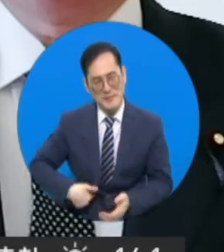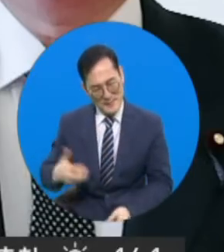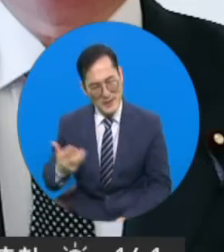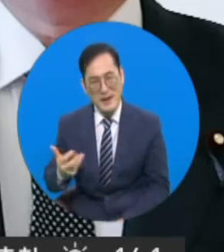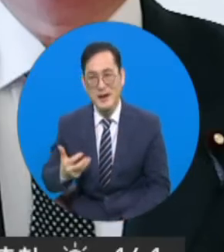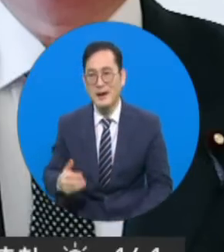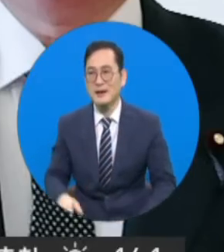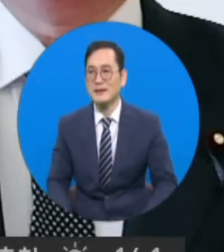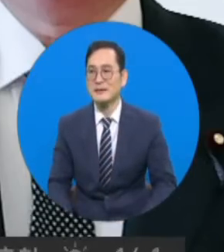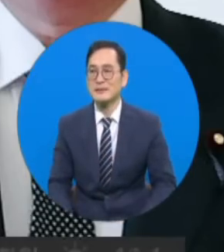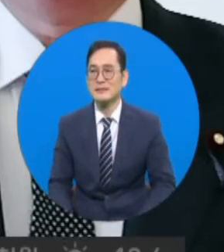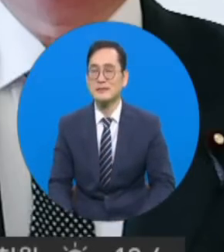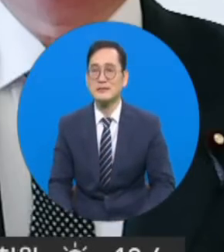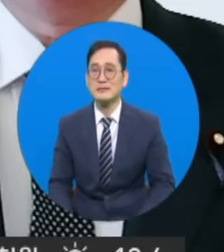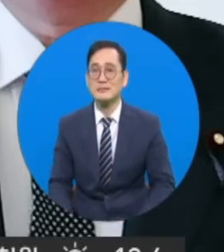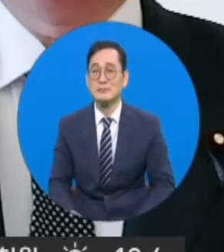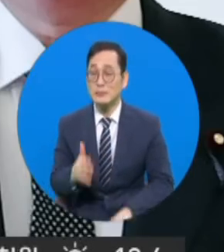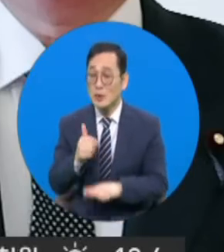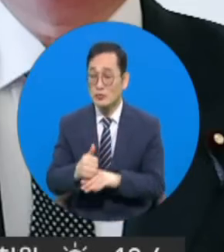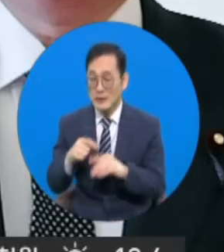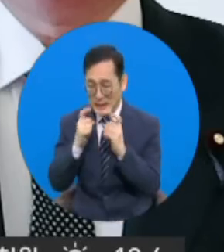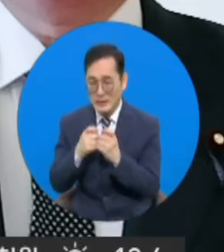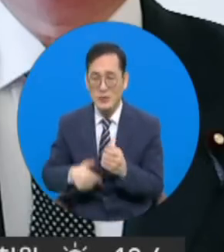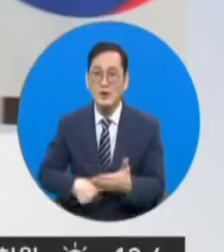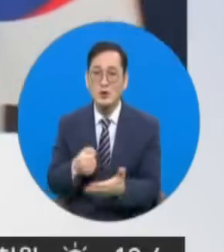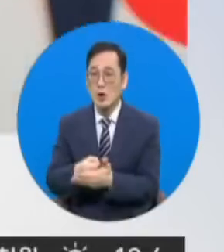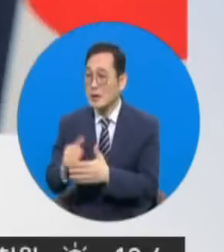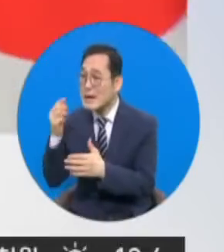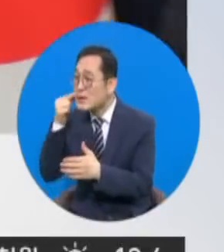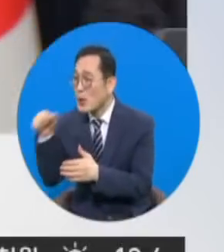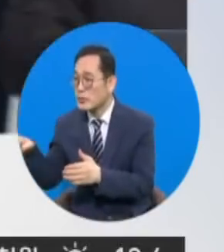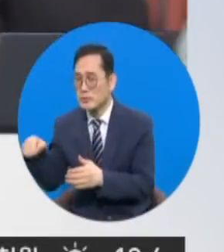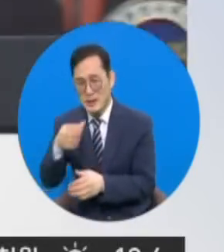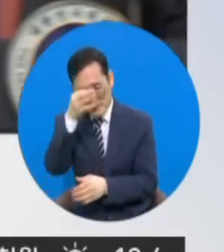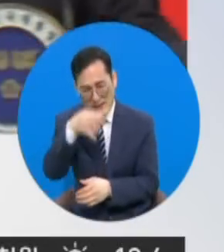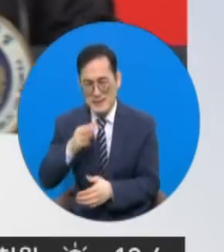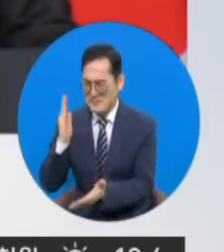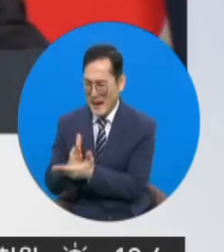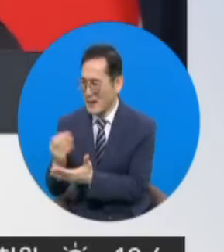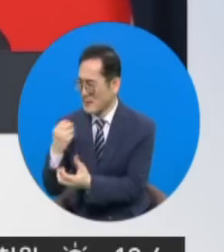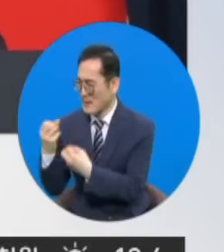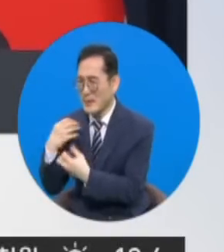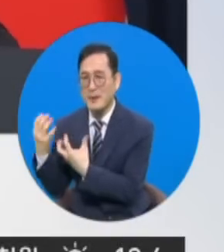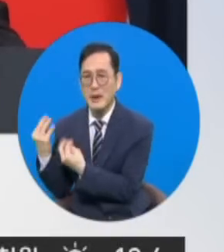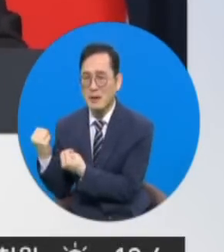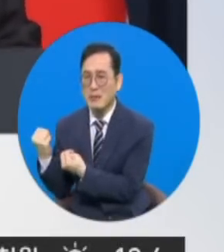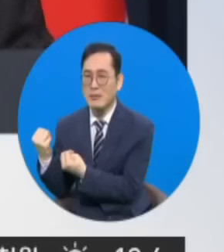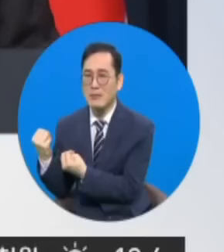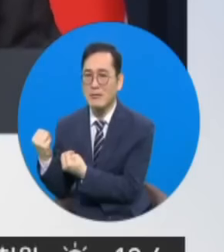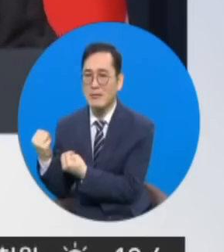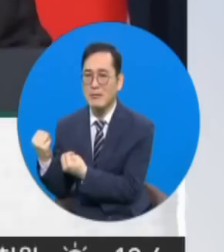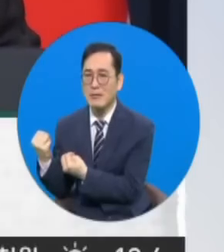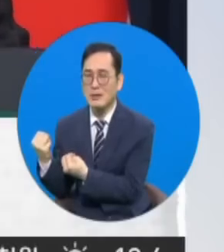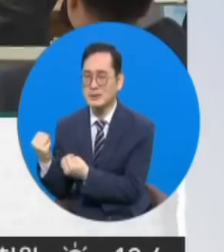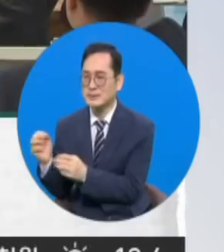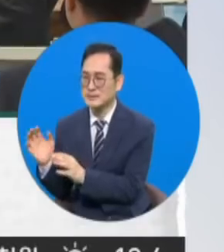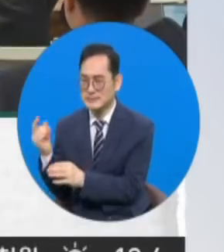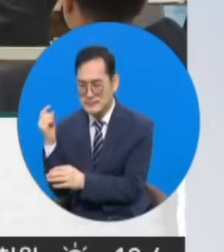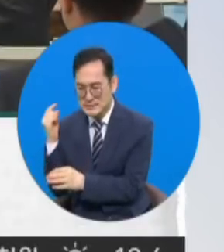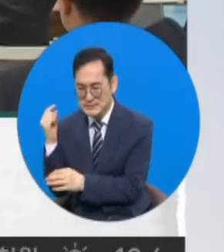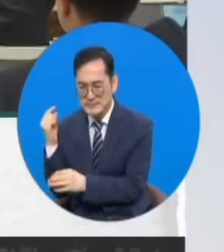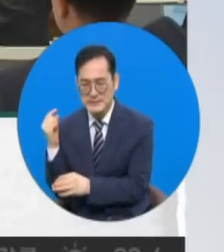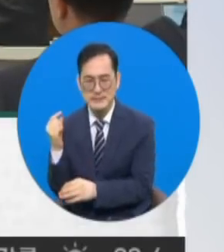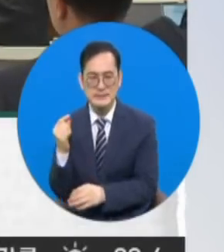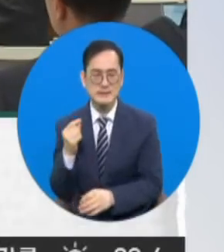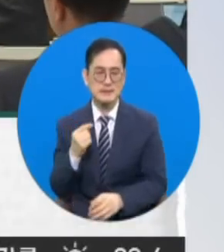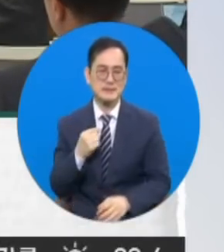총리가 개인적으로 결단한 거 같아요 일본 국내 여론은 오 그러면 아예 하지 말라는 여론이었는데이 말을 듣고 개인적인